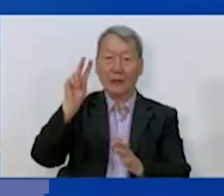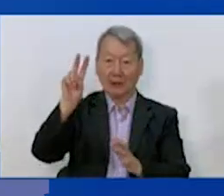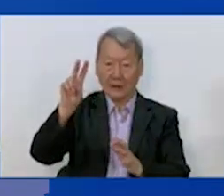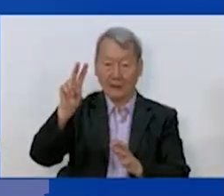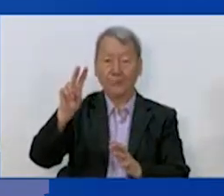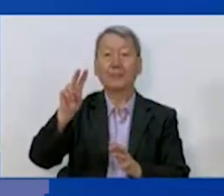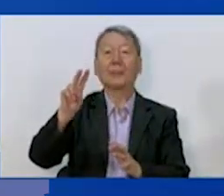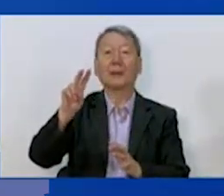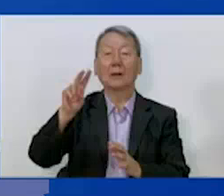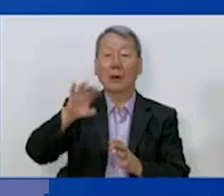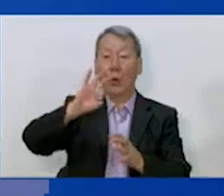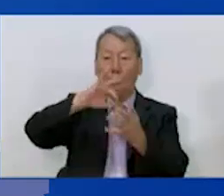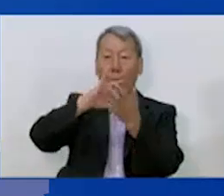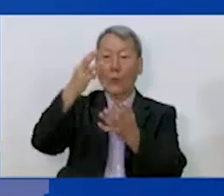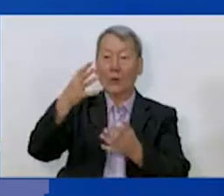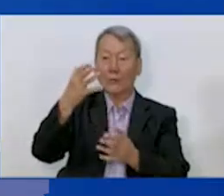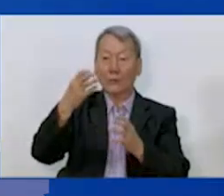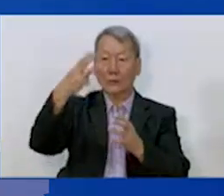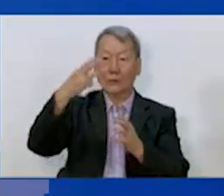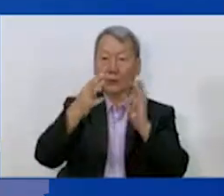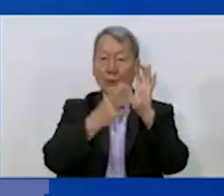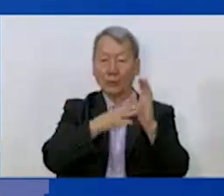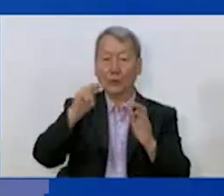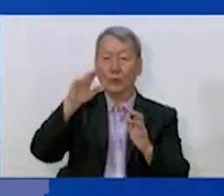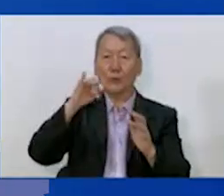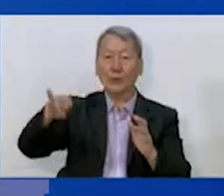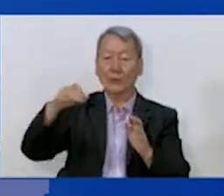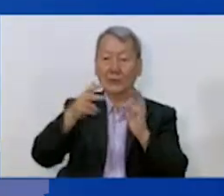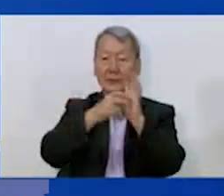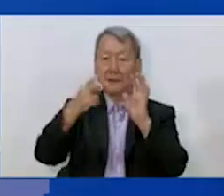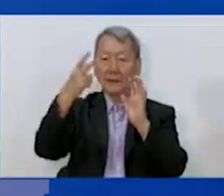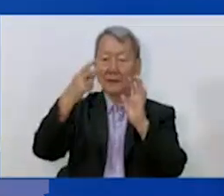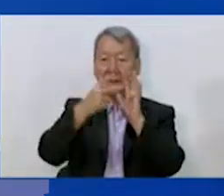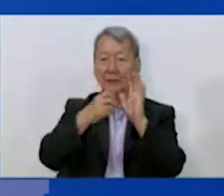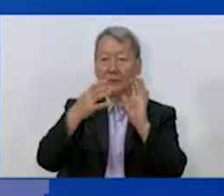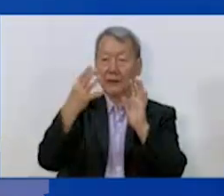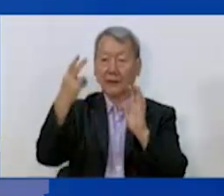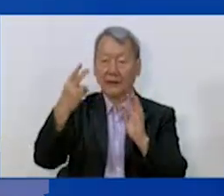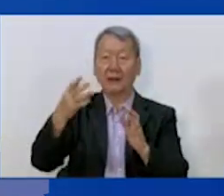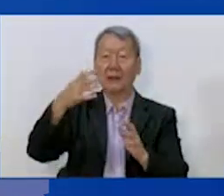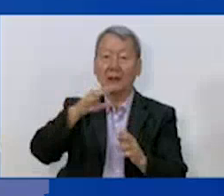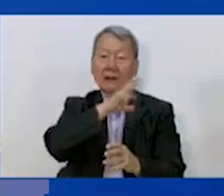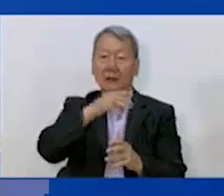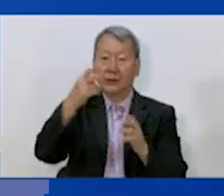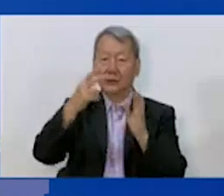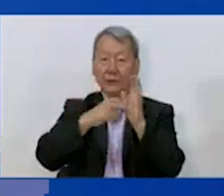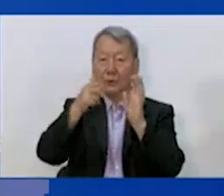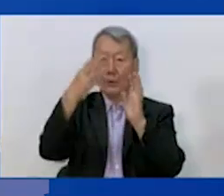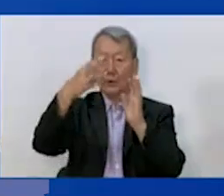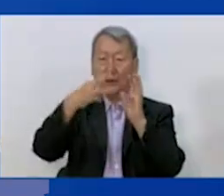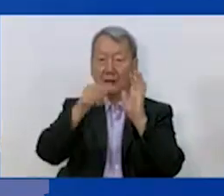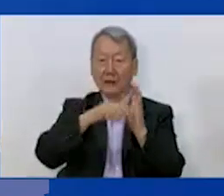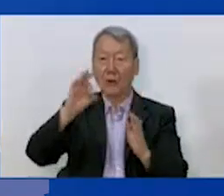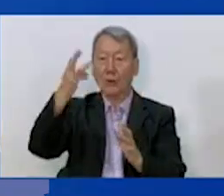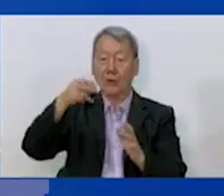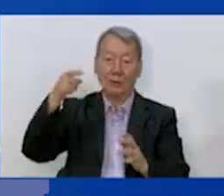2752 бейтап дарыланып жатат. Ош шаарында 539, Чүй облусунда 802, Ысык Көл облусунда 736,